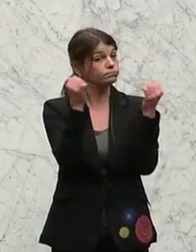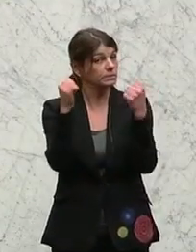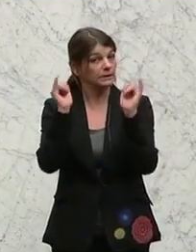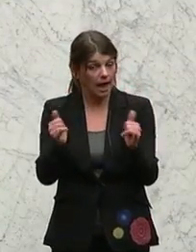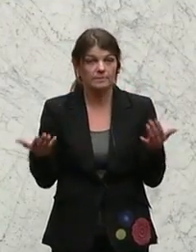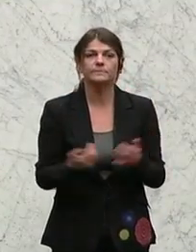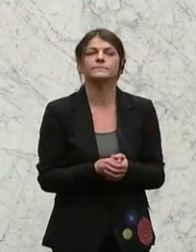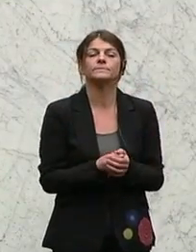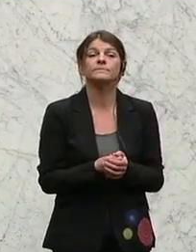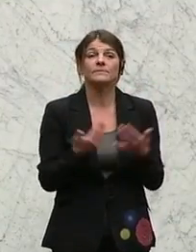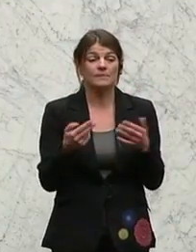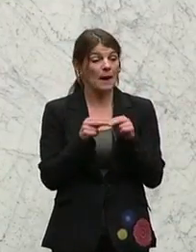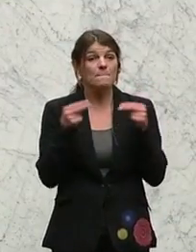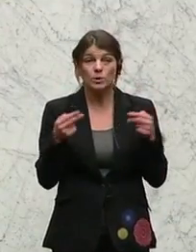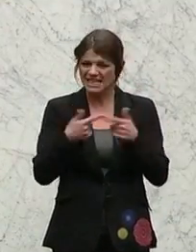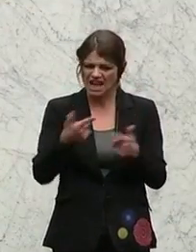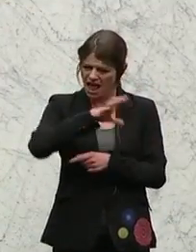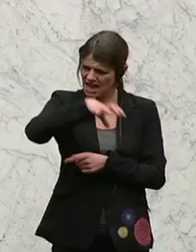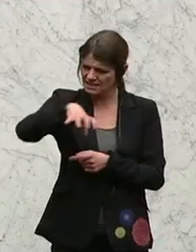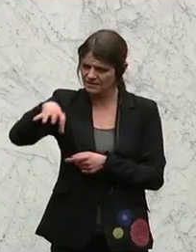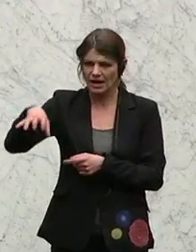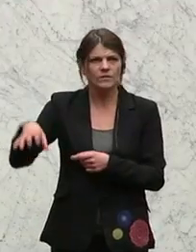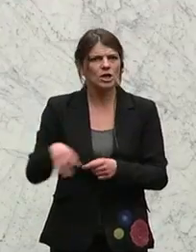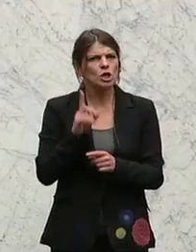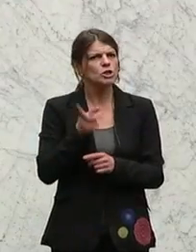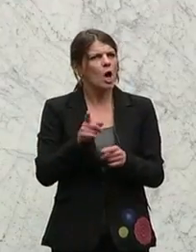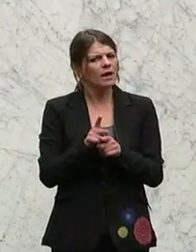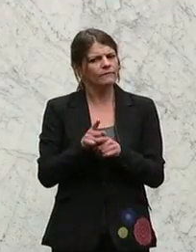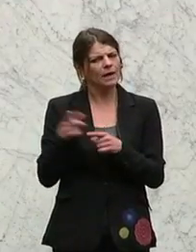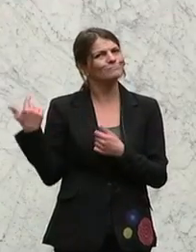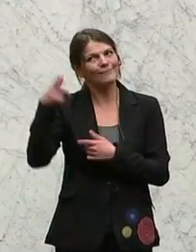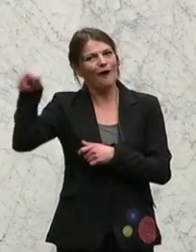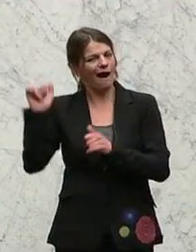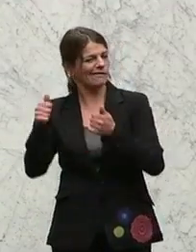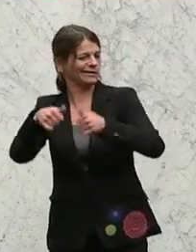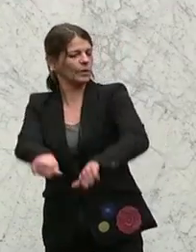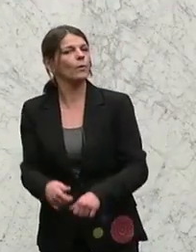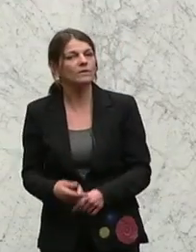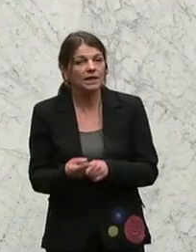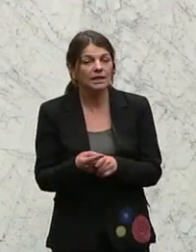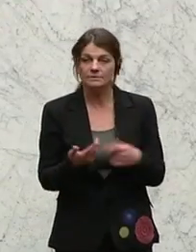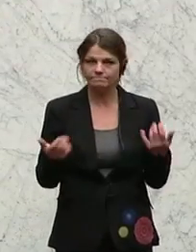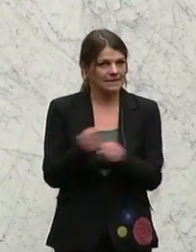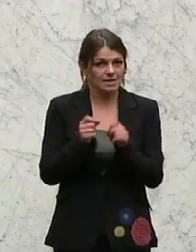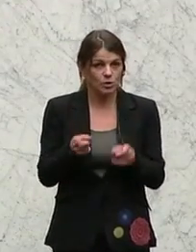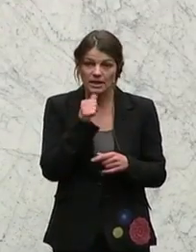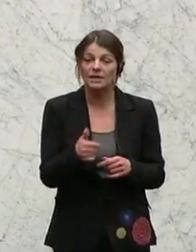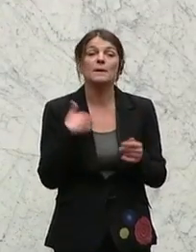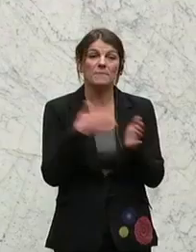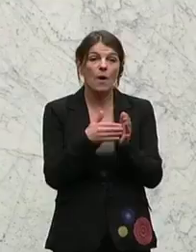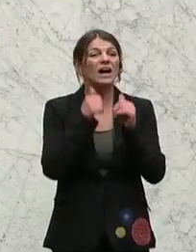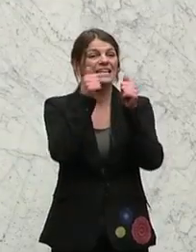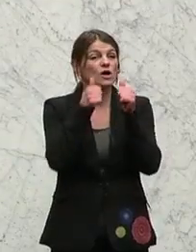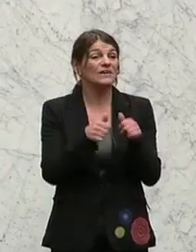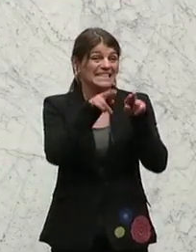gefunden. Die Bundesländer dürfen sich nicht erpressbar machen. Wir brauchen ein Insolvenzrecht für Bundesländer und